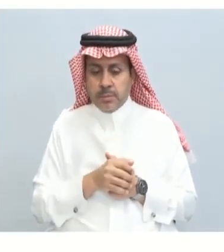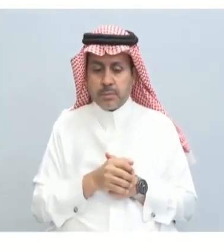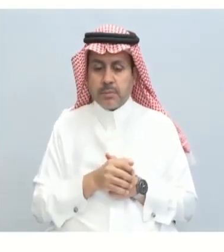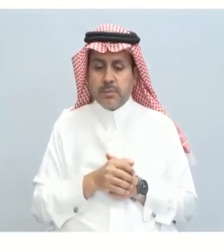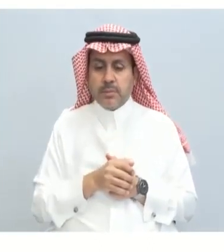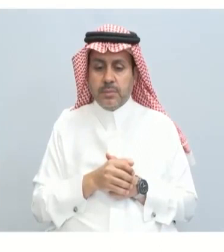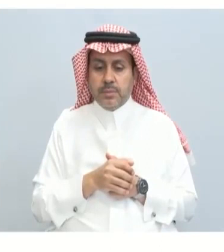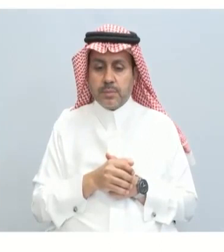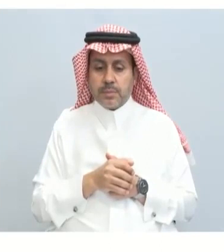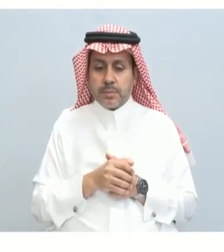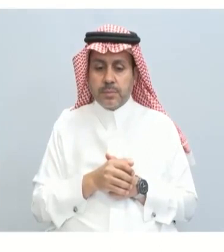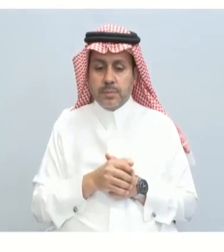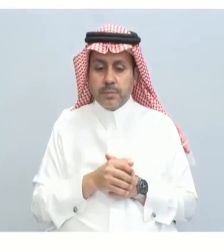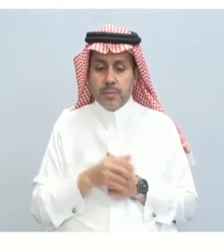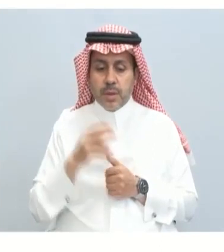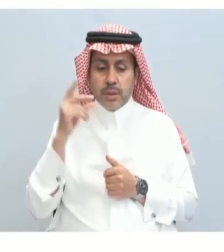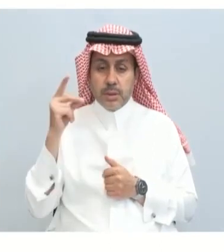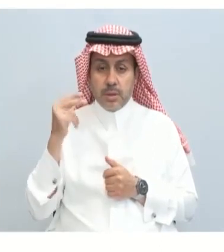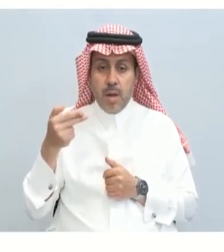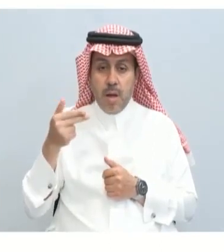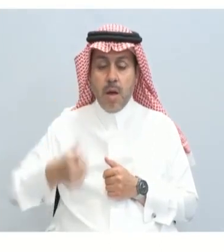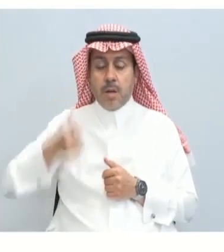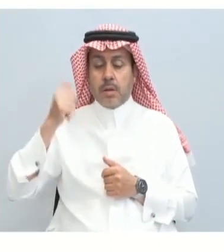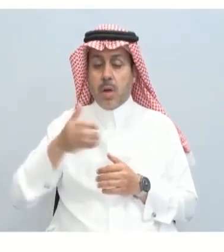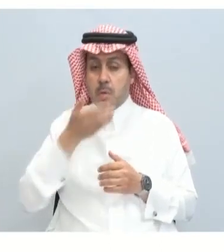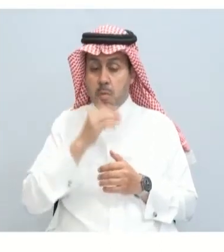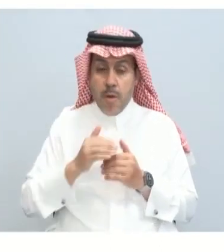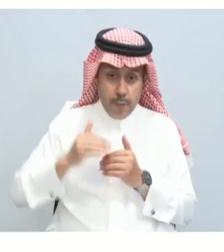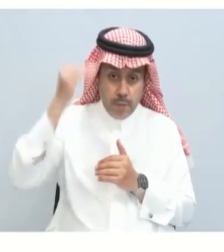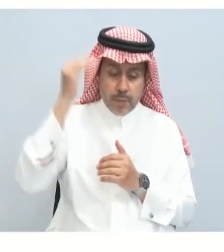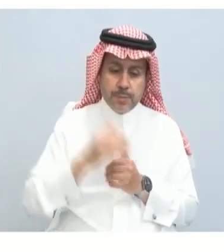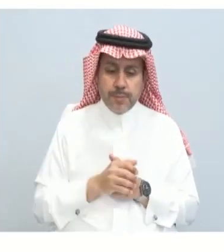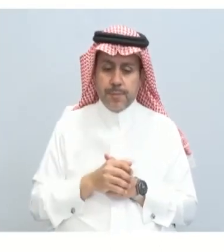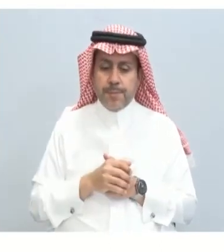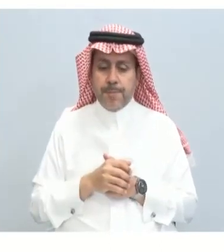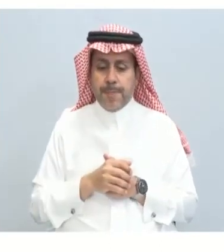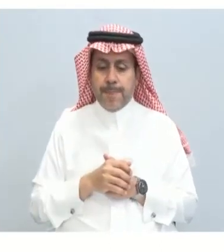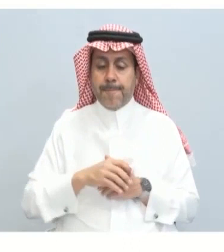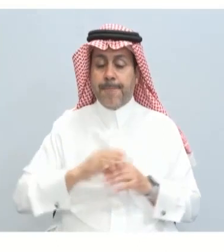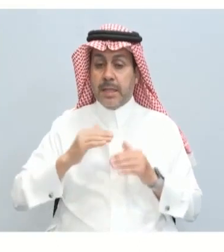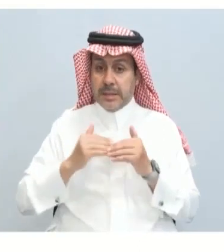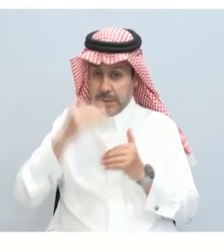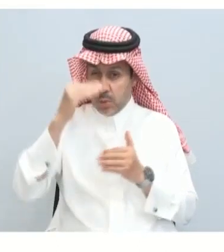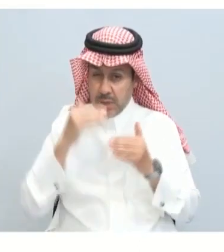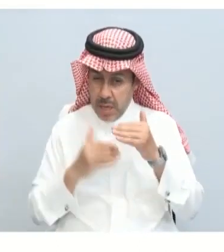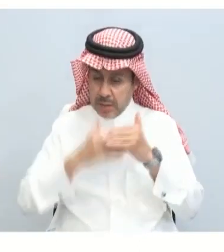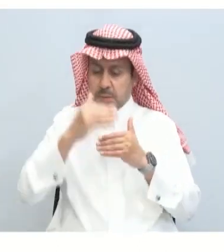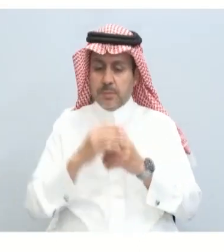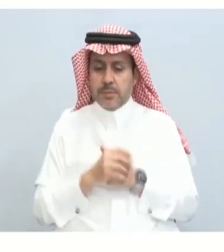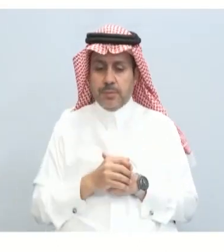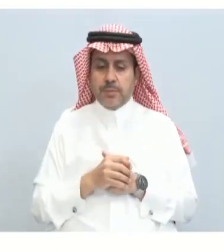هنا لما طغى الماء هنا شبه زياده الماء بالطغيان لجامع تجاوز الحج